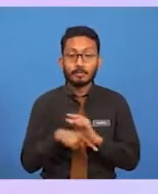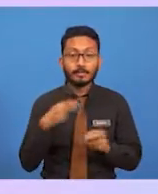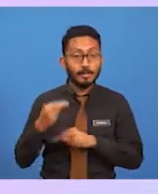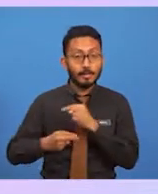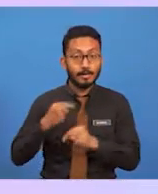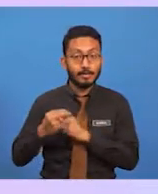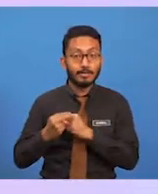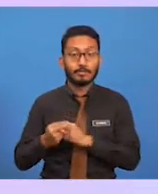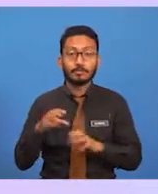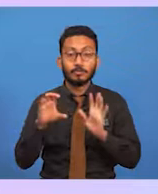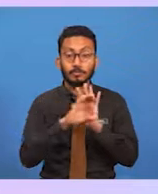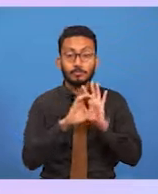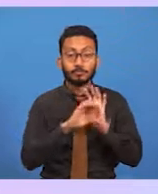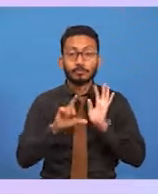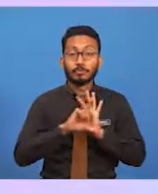logo yang dihasilkan.